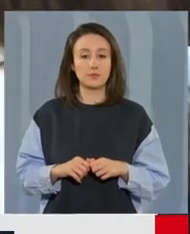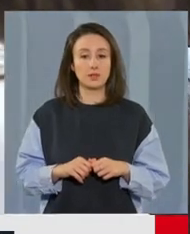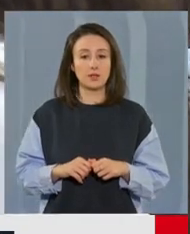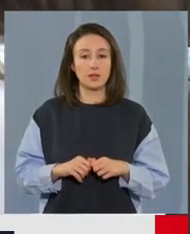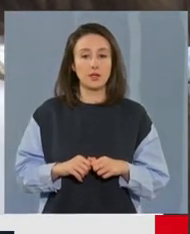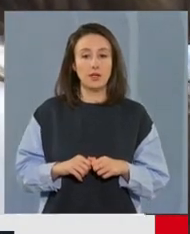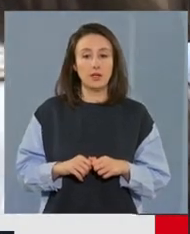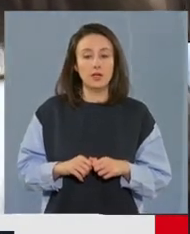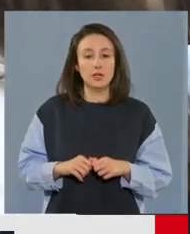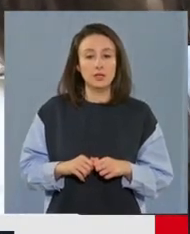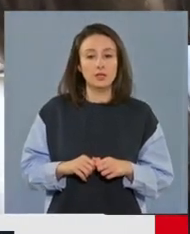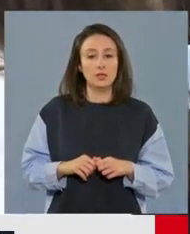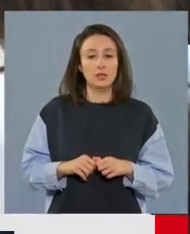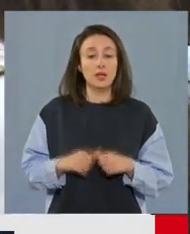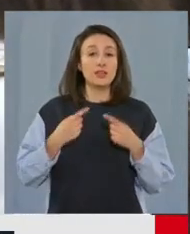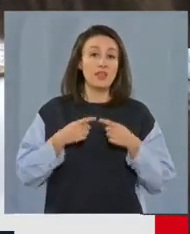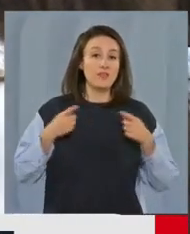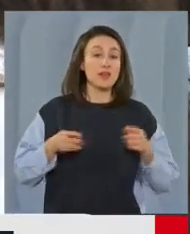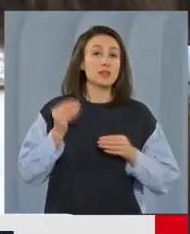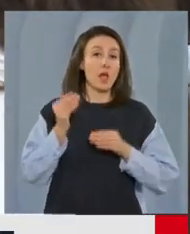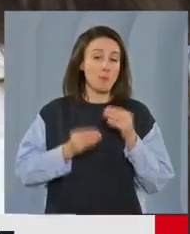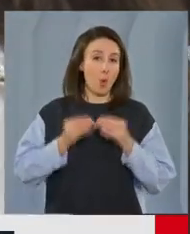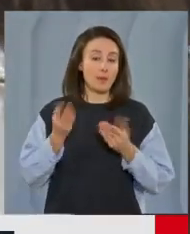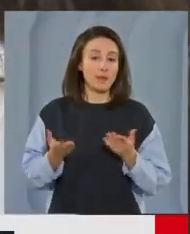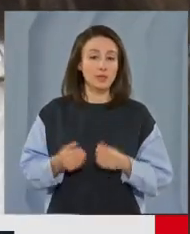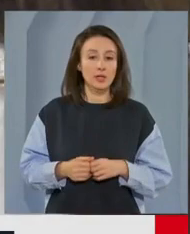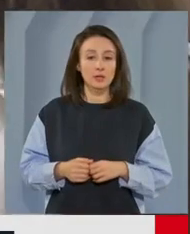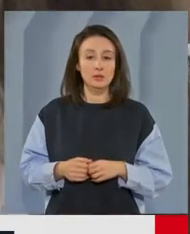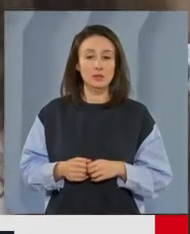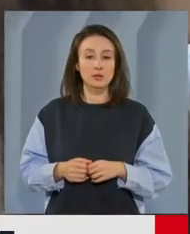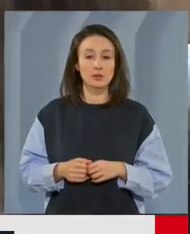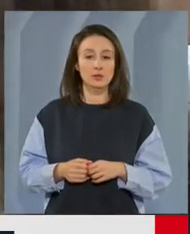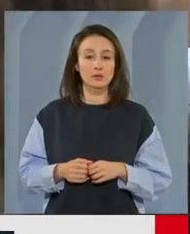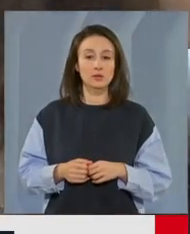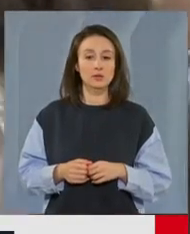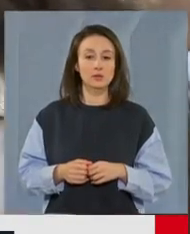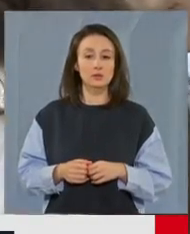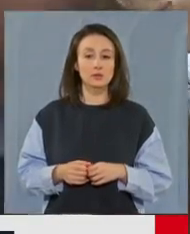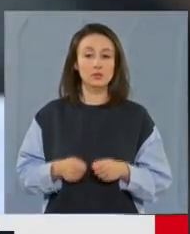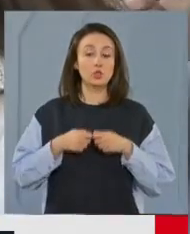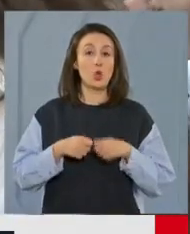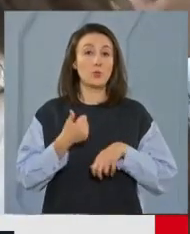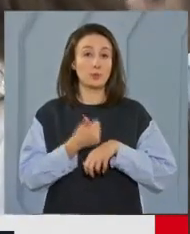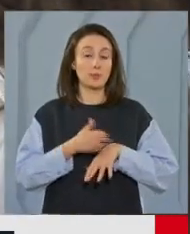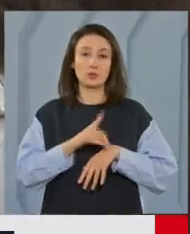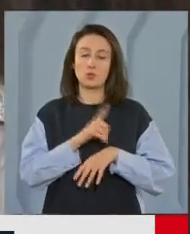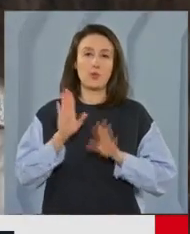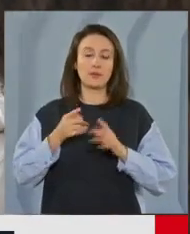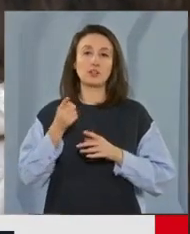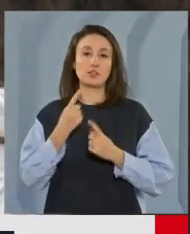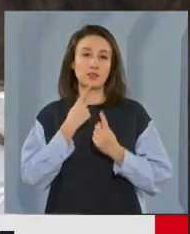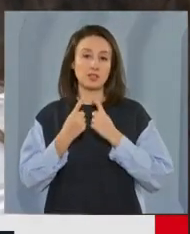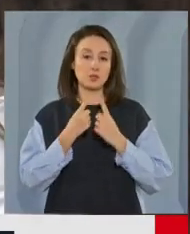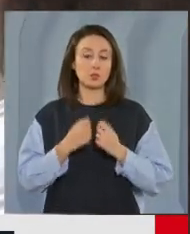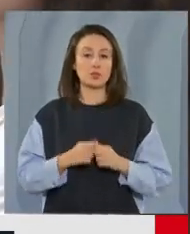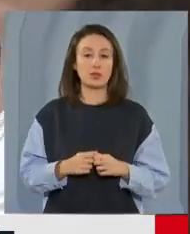să zicem, stupefiante sau și alte lucruri. Și atunci domnul prim-ministru, ca să nu mai avem această